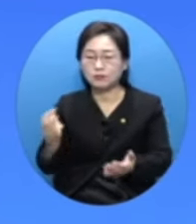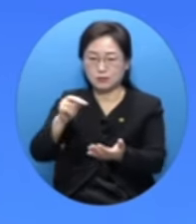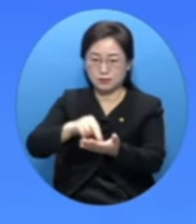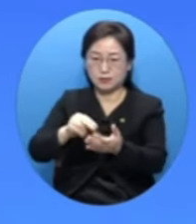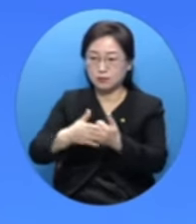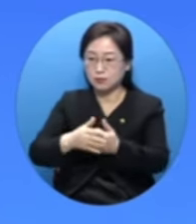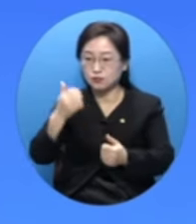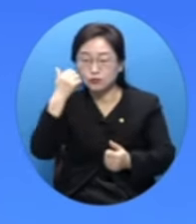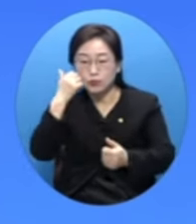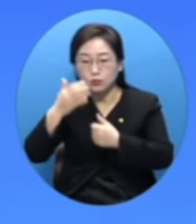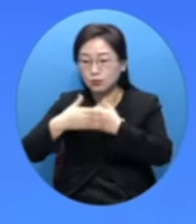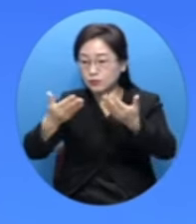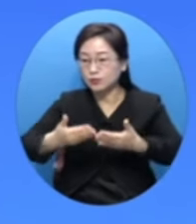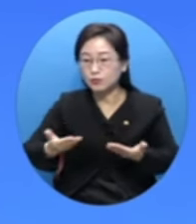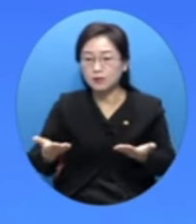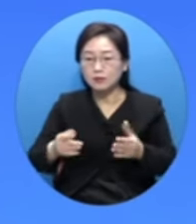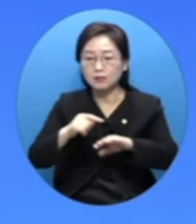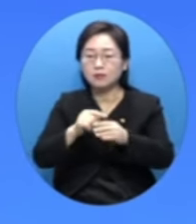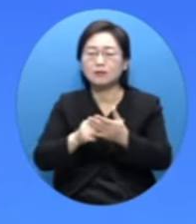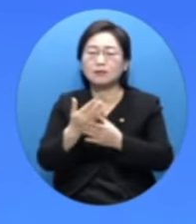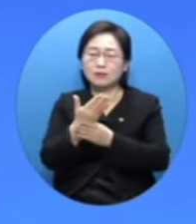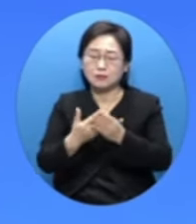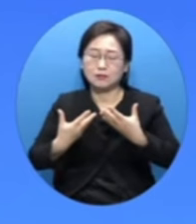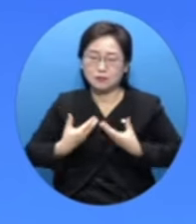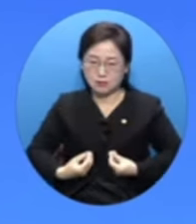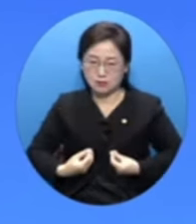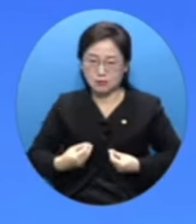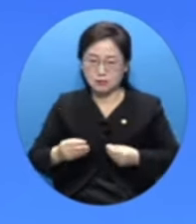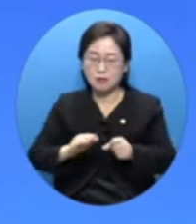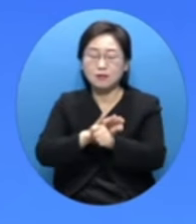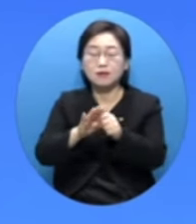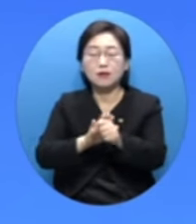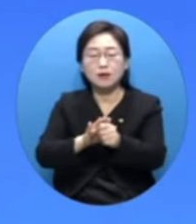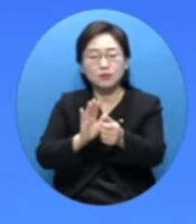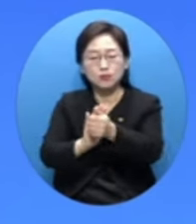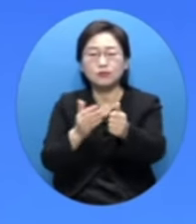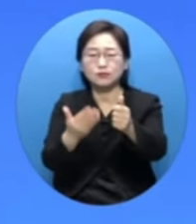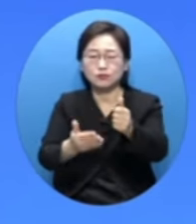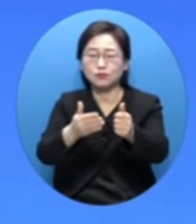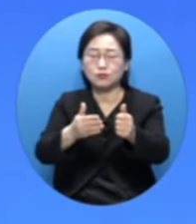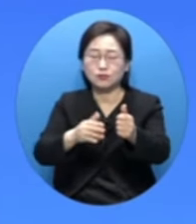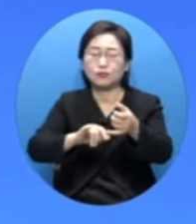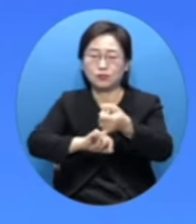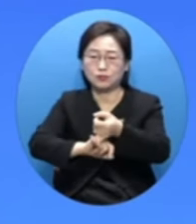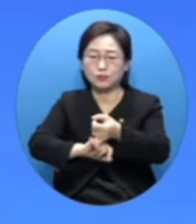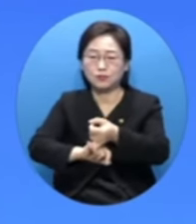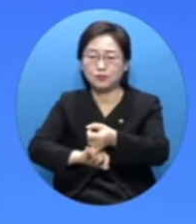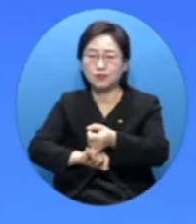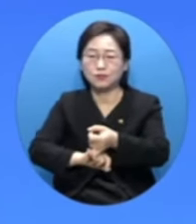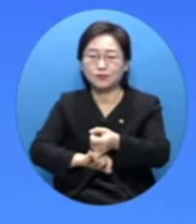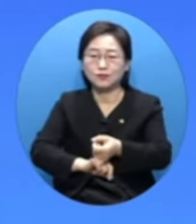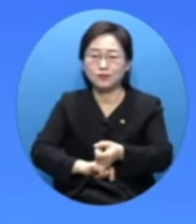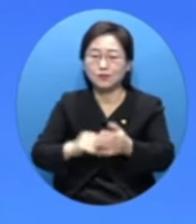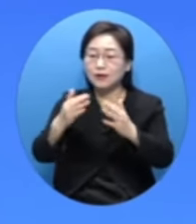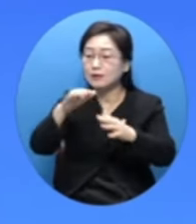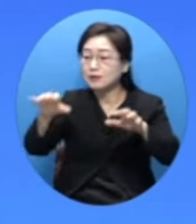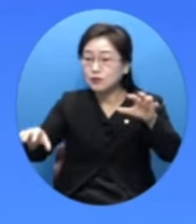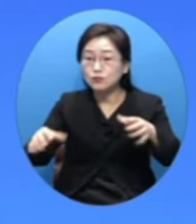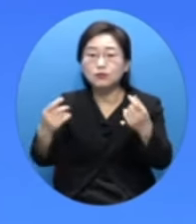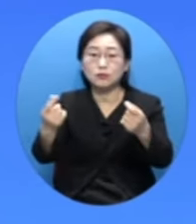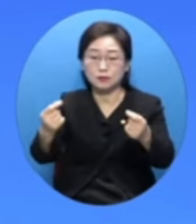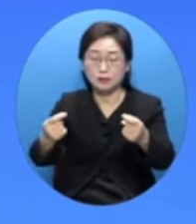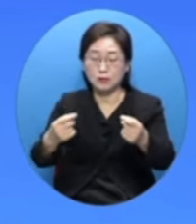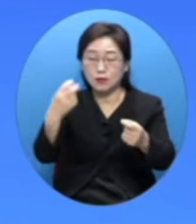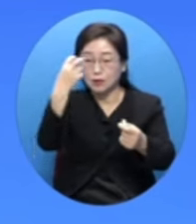절망과 좌절의 삶을 살고 있습니다. 그들을 사랑으로 품어야 되는 것입니다. 그들이 우리의 이웃이고 우리가 돌봐야